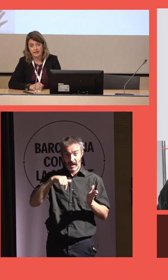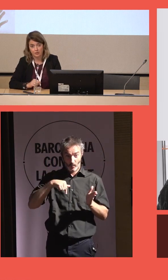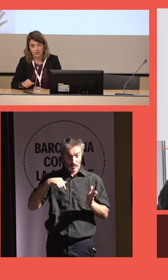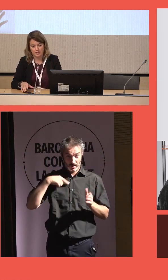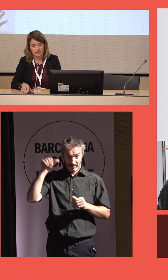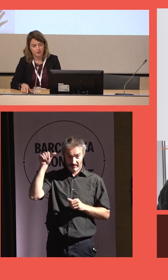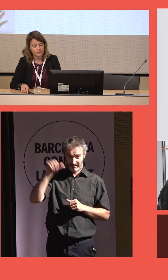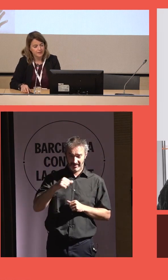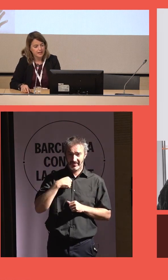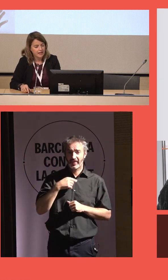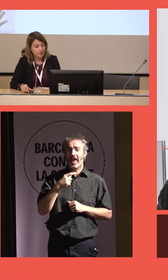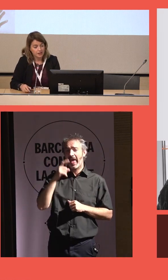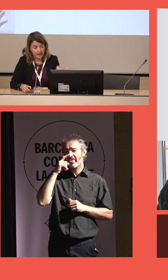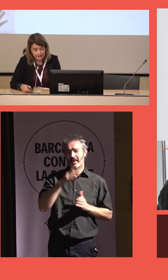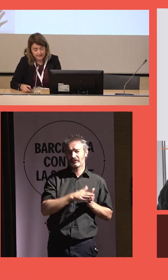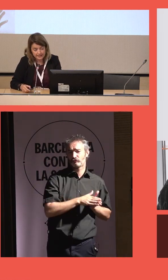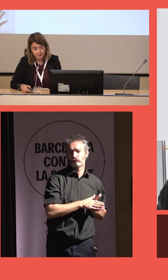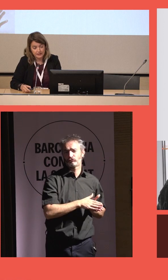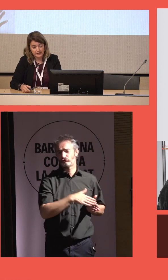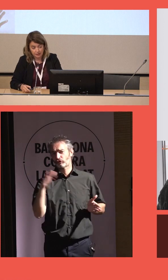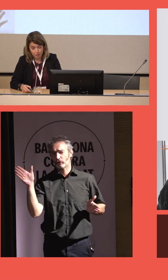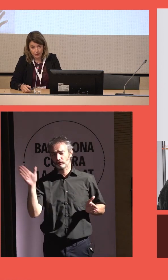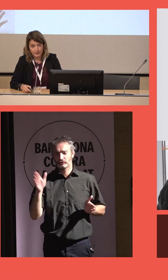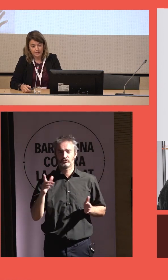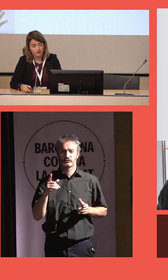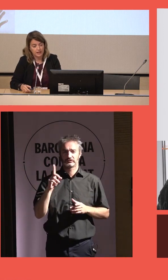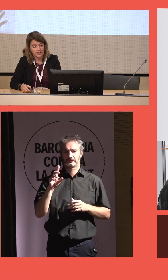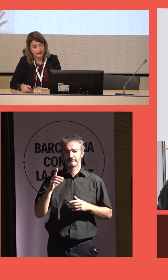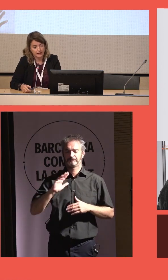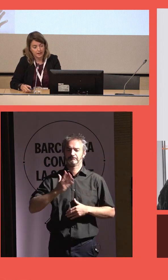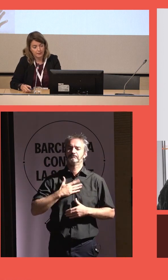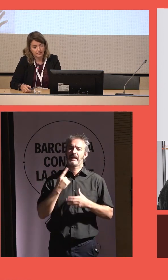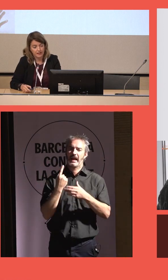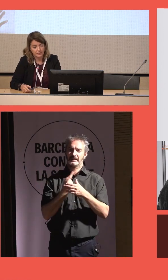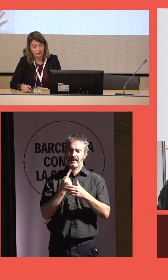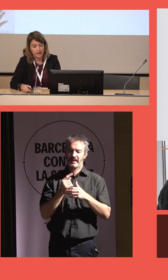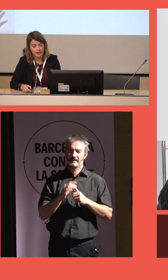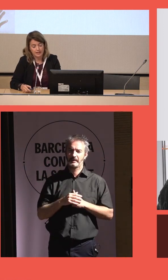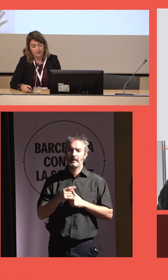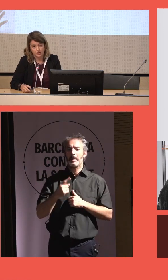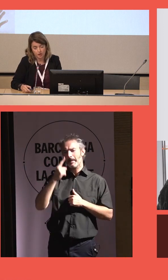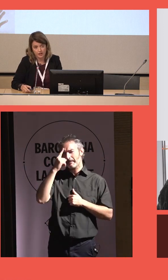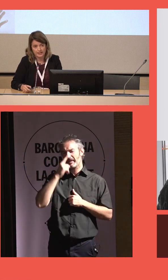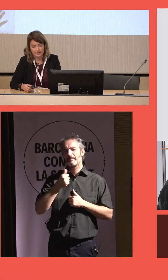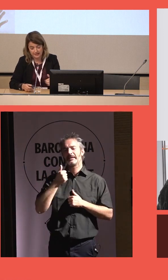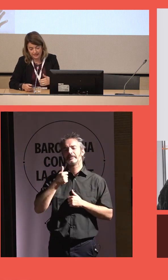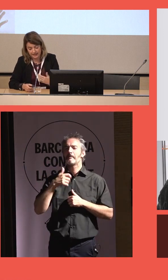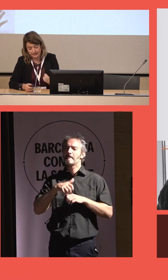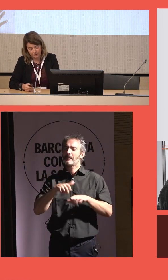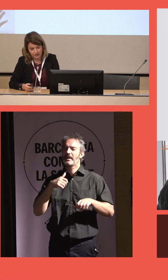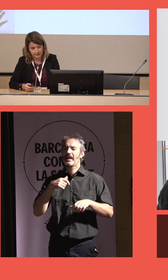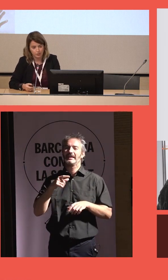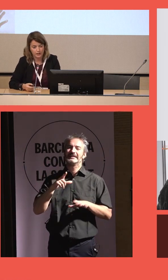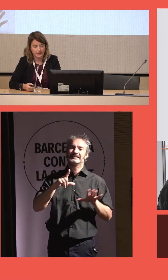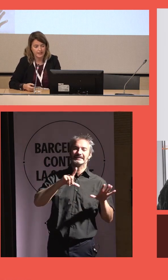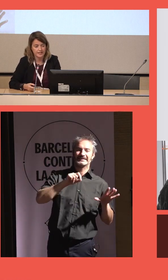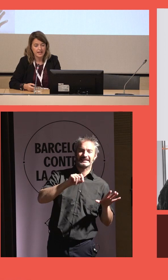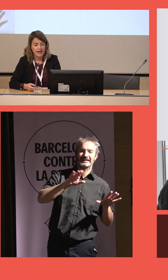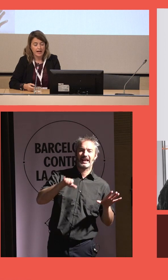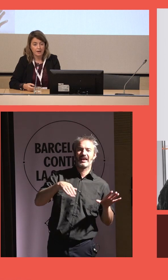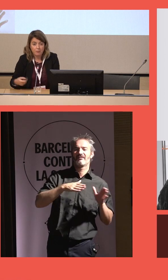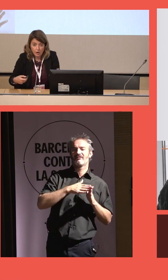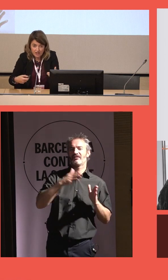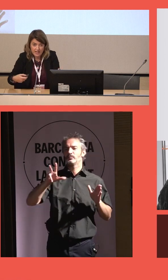que no és així doncs sí que és veritat que actualment el perfil habitual són dones entre 70 i 84